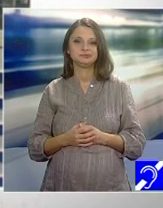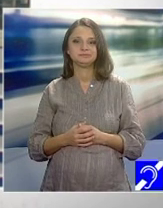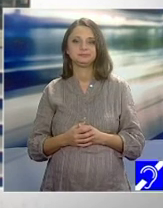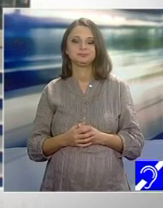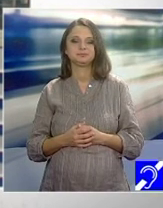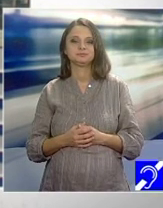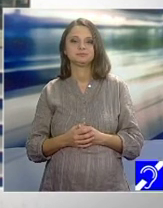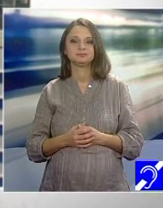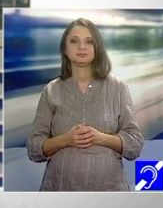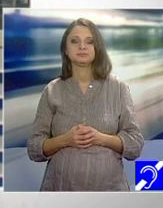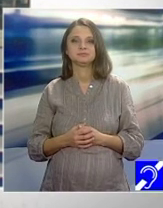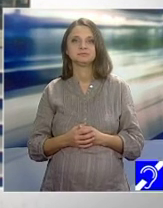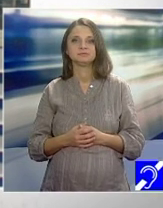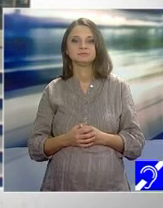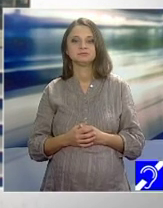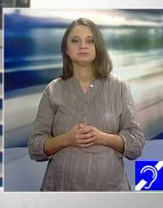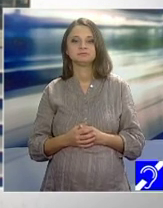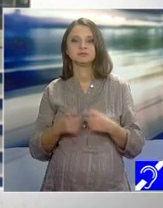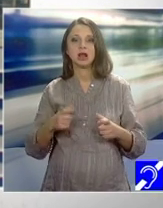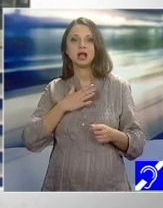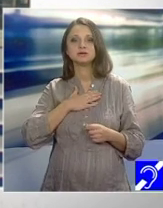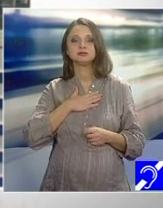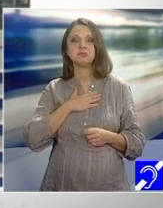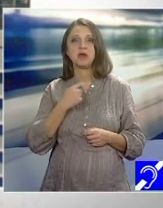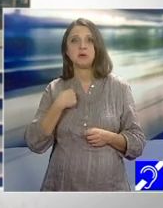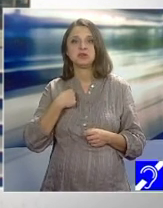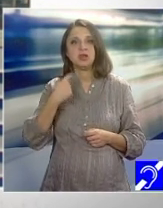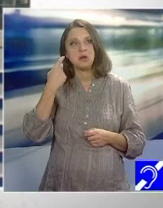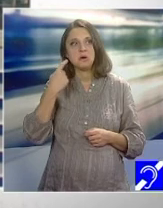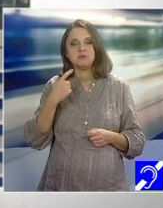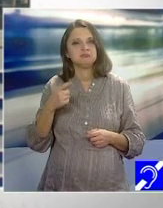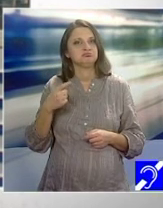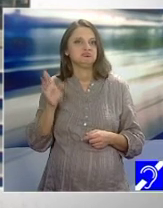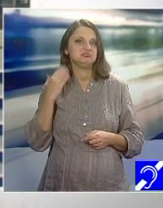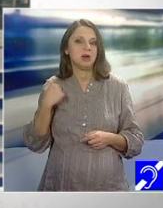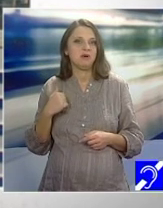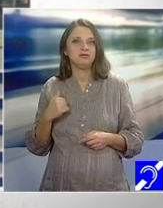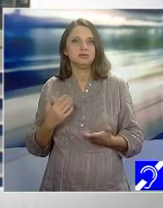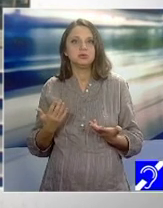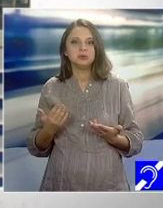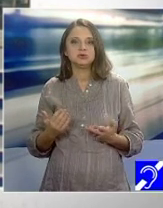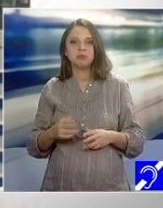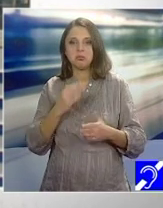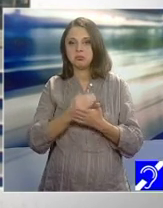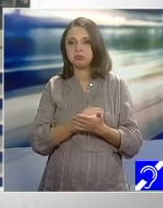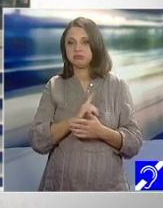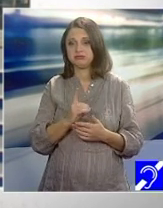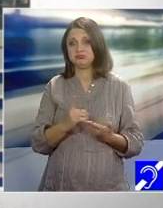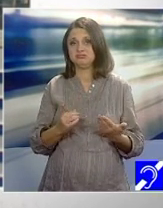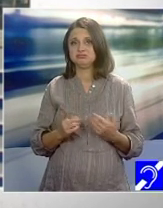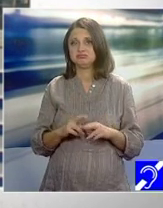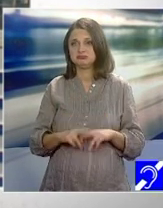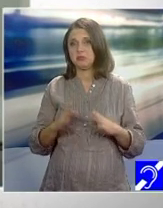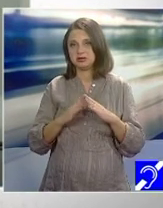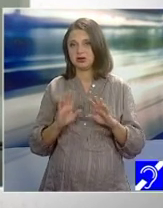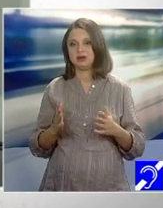Dar în cazul meu, nu știu, eu nu am avut neapărat o reținere. Ai avut momente în